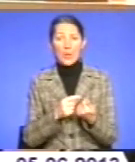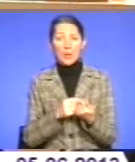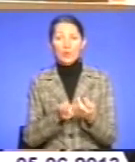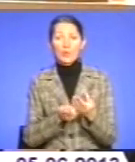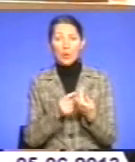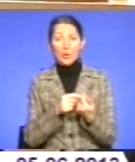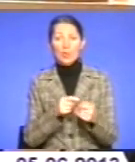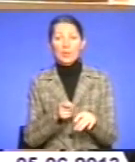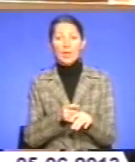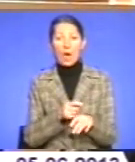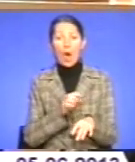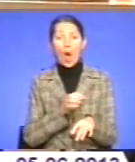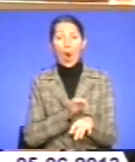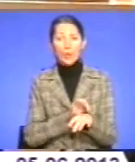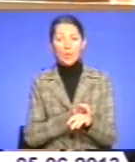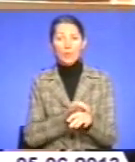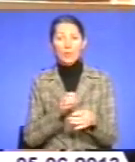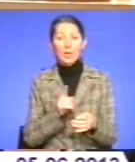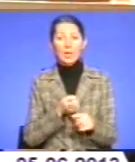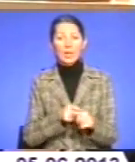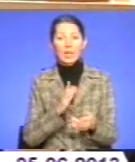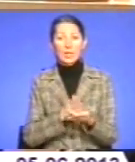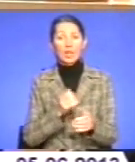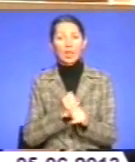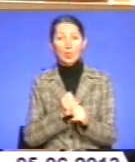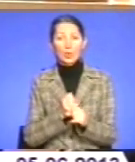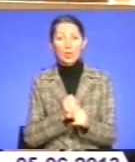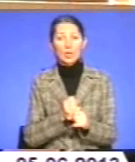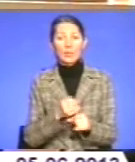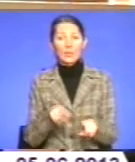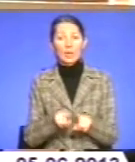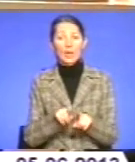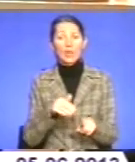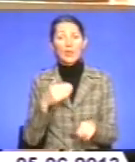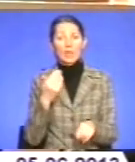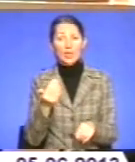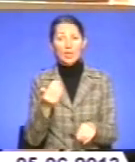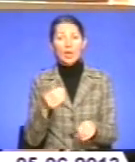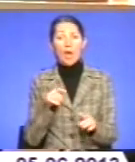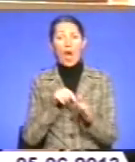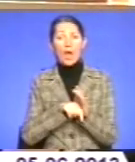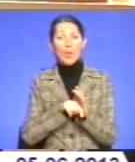що як і те, що ваш глибокий аналіз,